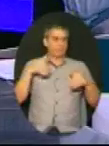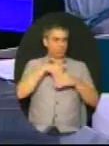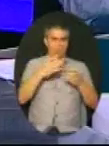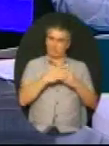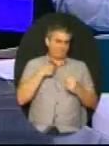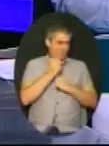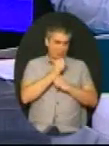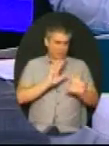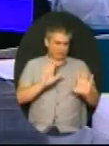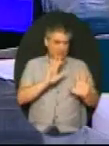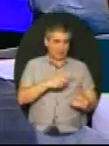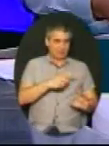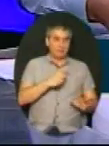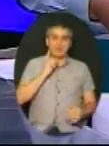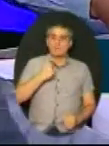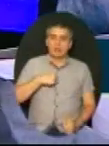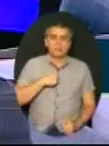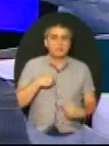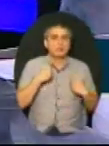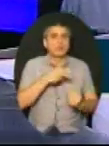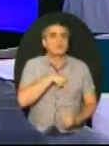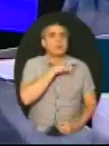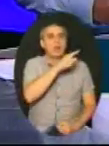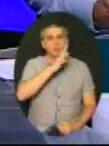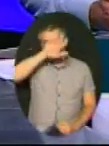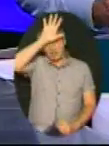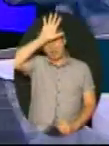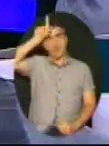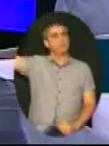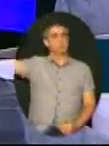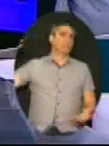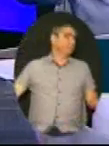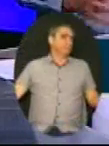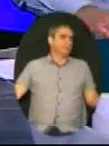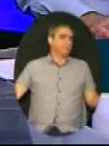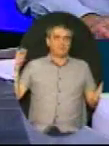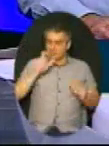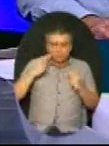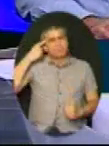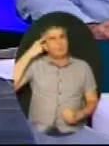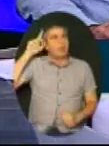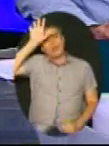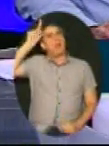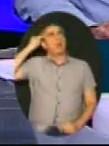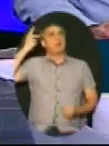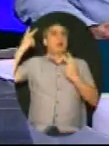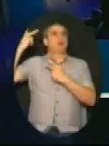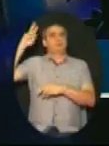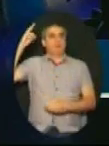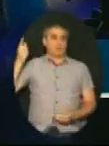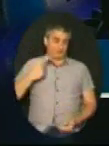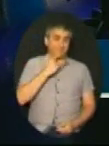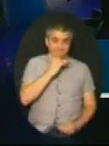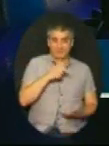ואני לא מזלזל חס ושלום בביטוי הזה. אבל אני לא נותן לכם את האחריות על איראן, איראן, איראן, בסדר? זה כאילו, זה מה שרס האנשים בסוף בראש. נכון. כן,